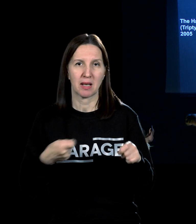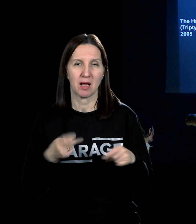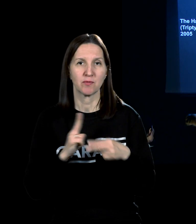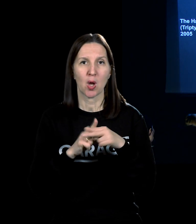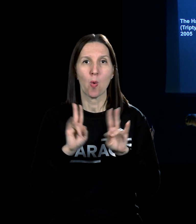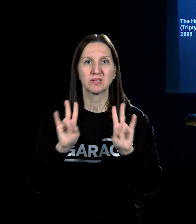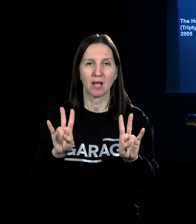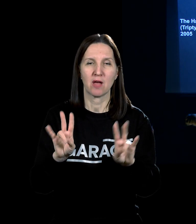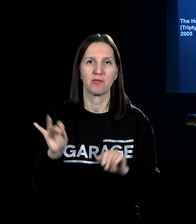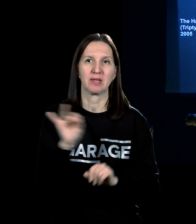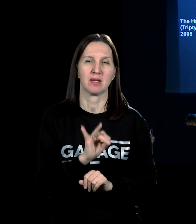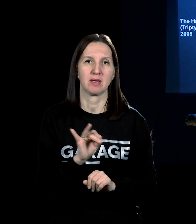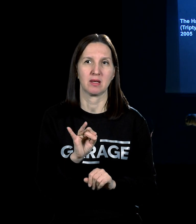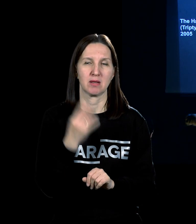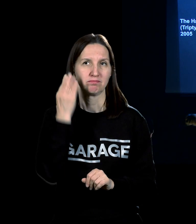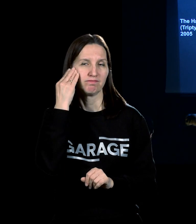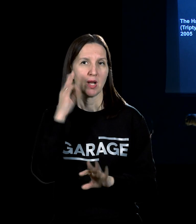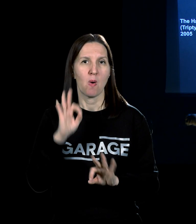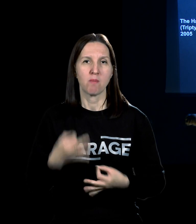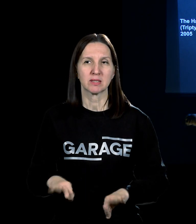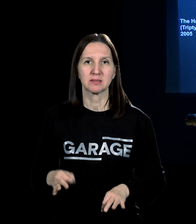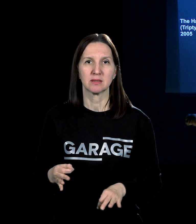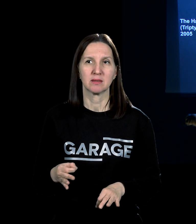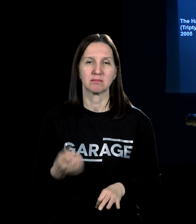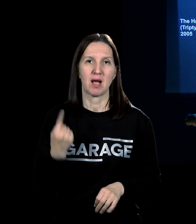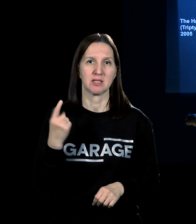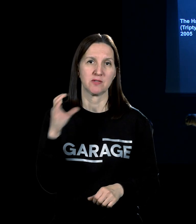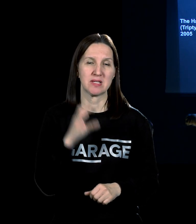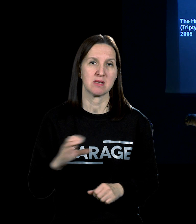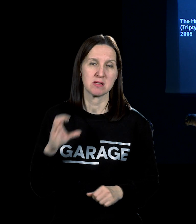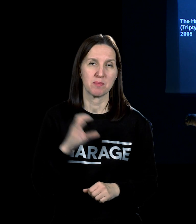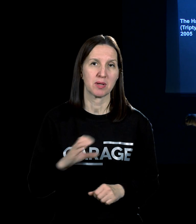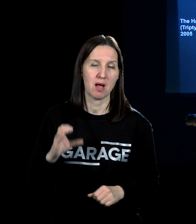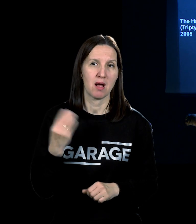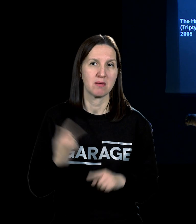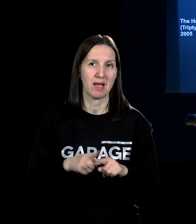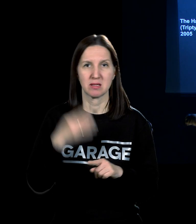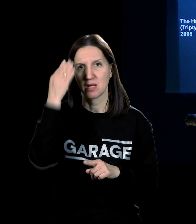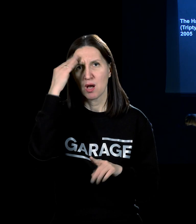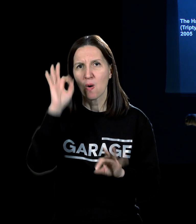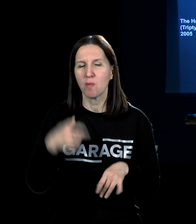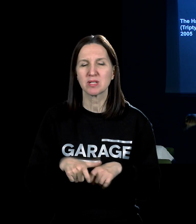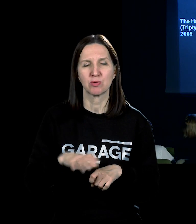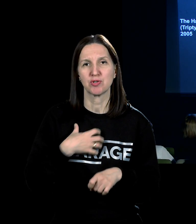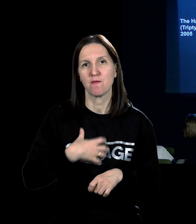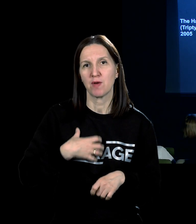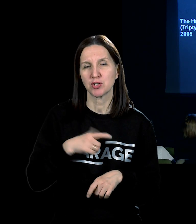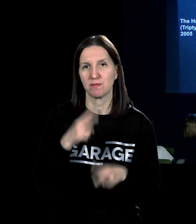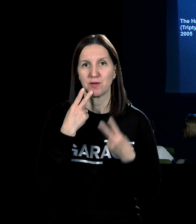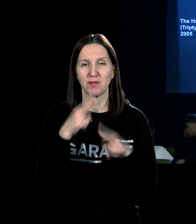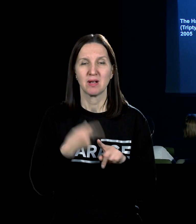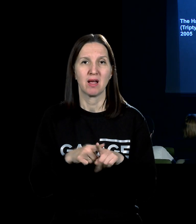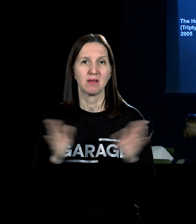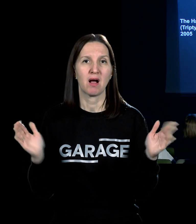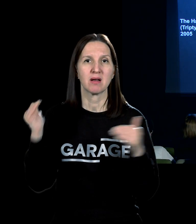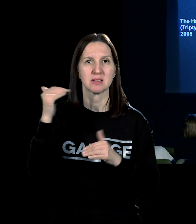останавливает, обращая, и, естественно, образы 11 сентября, образы, которые очень важно, что, ну, вы видели, да, что это